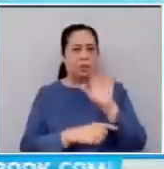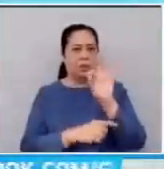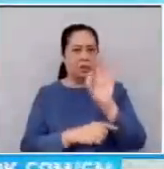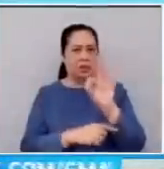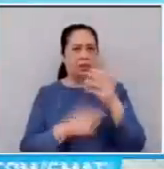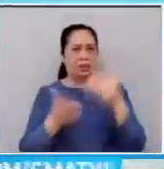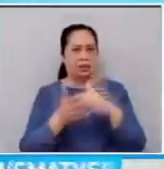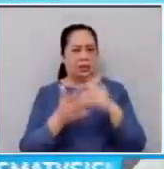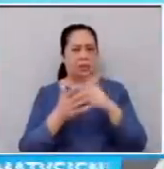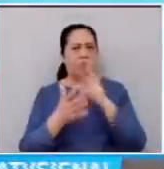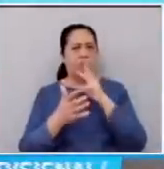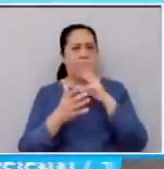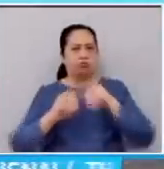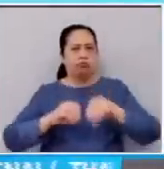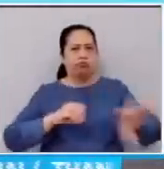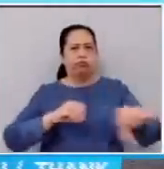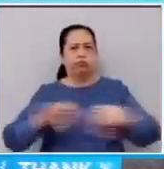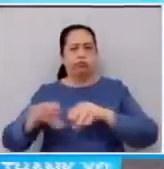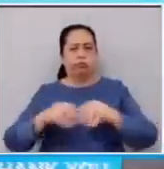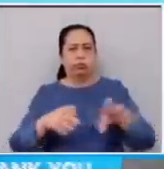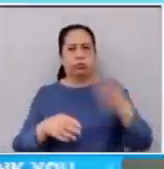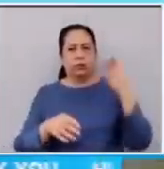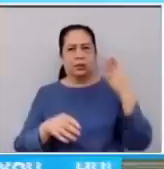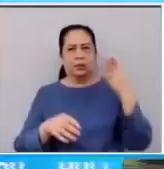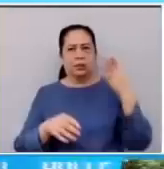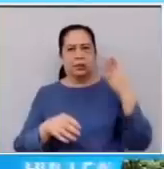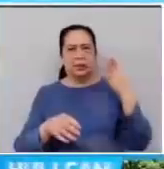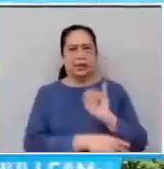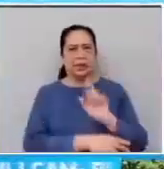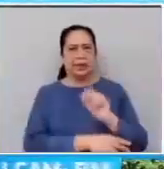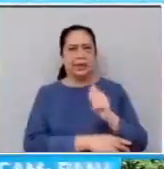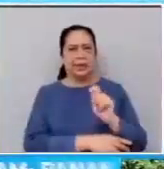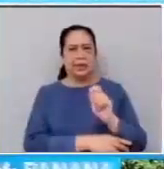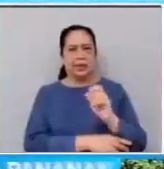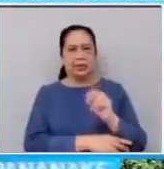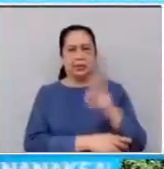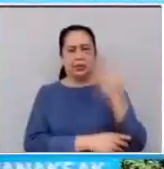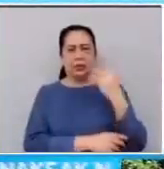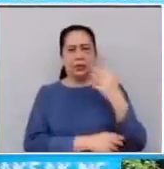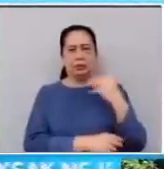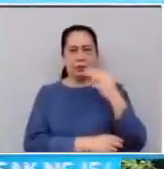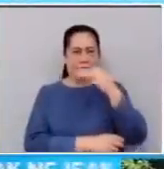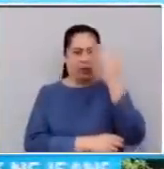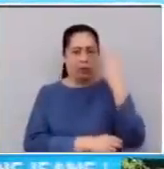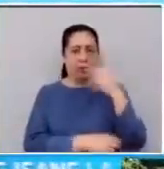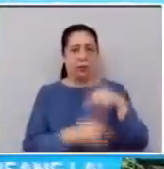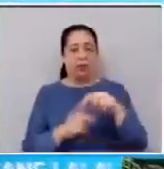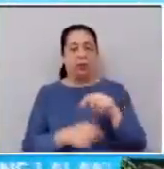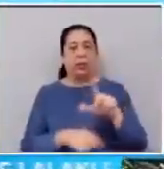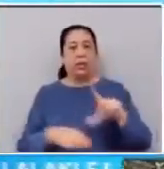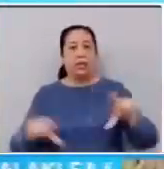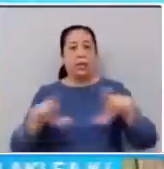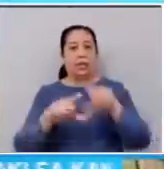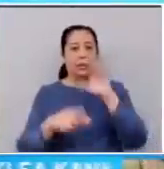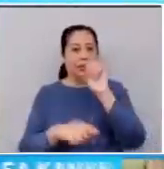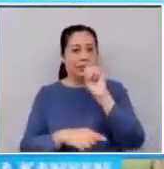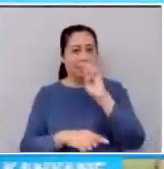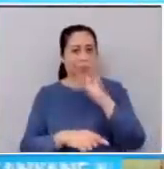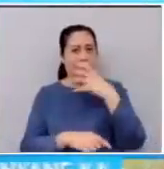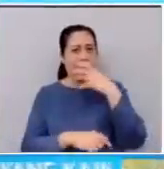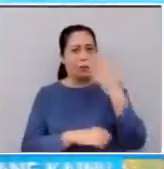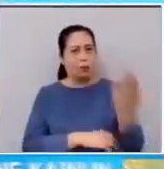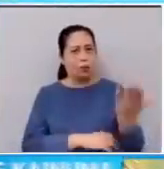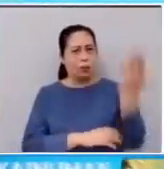ng tubig sa mga ipinasarang irrigation canals noong Marso. Sa Lake Cebu naman sa South Cotabato, mainit sa umaga hanggang